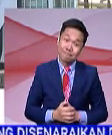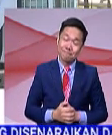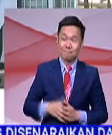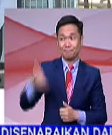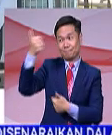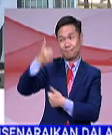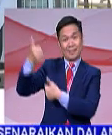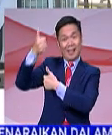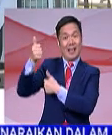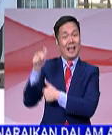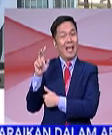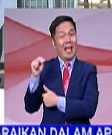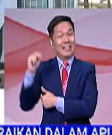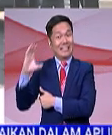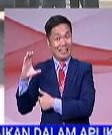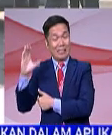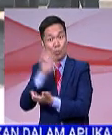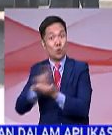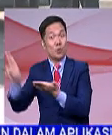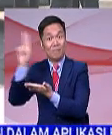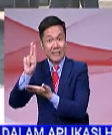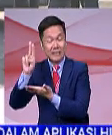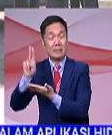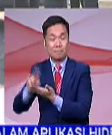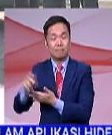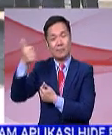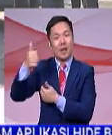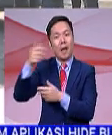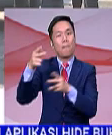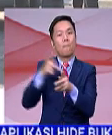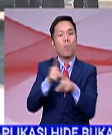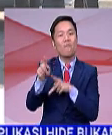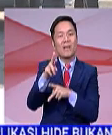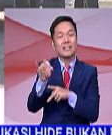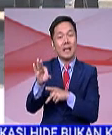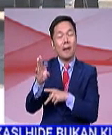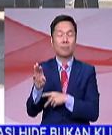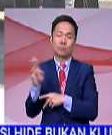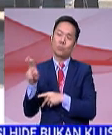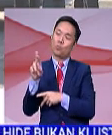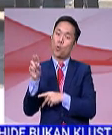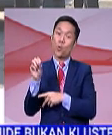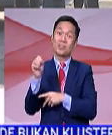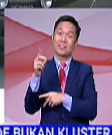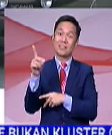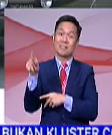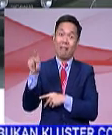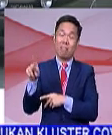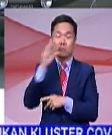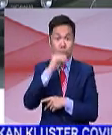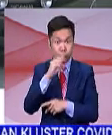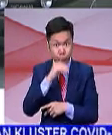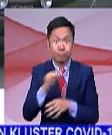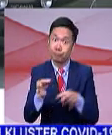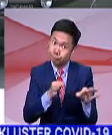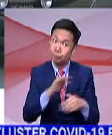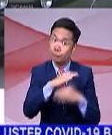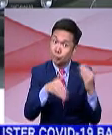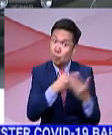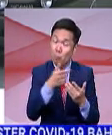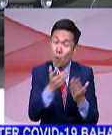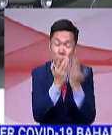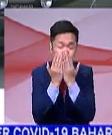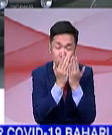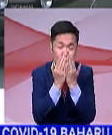Timbalan Naib Chancellor Hal Ehwal Pelajar dan Alumni Profesor Madya Dr. Muhammad Rushdan Muhammad Jalani berkata, kesemua